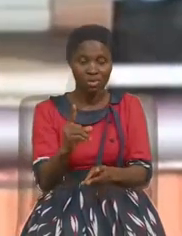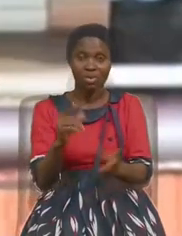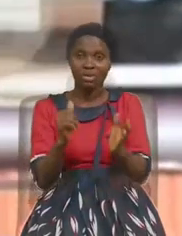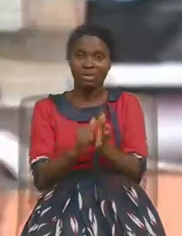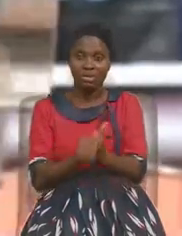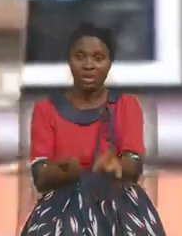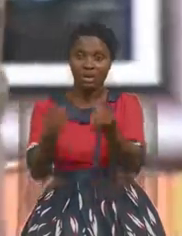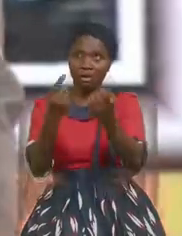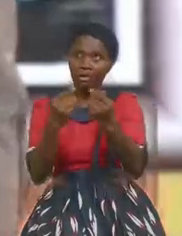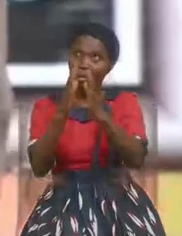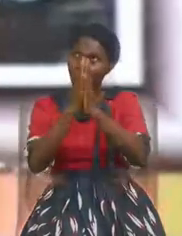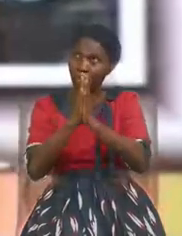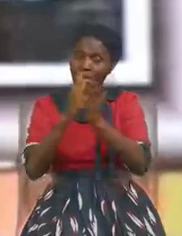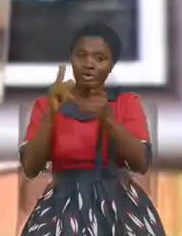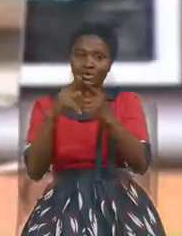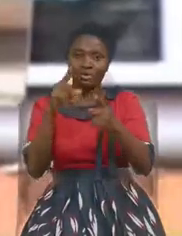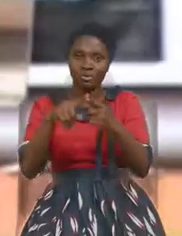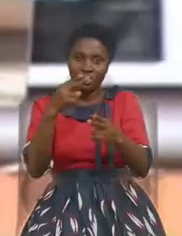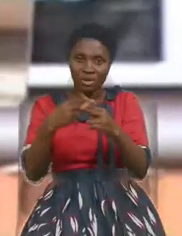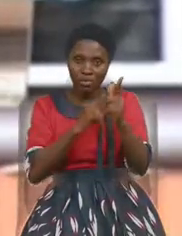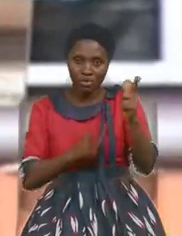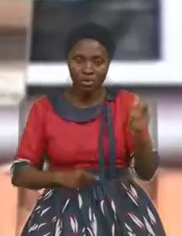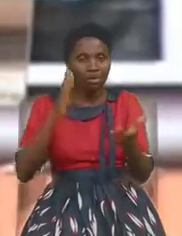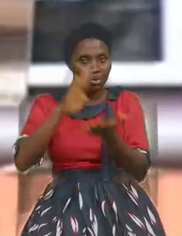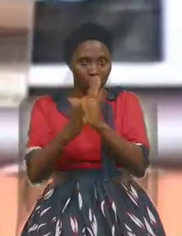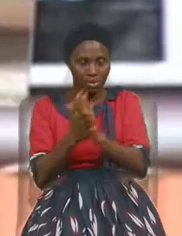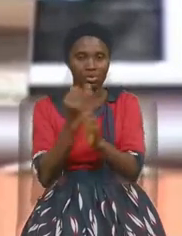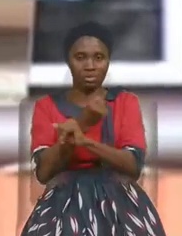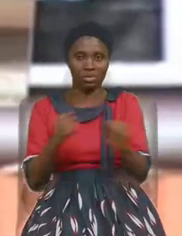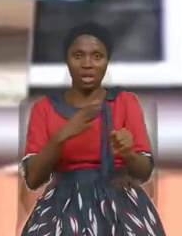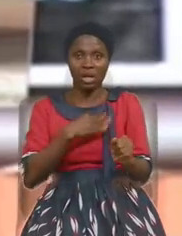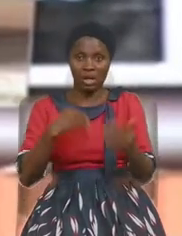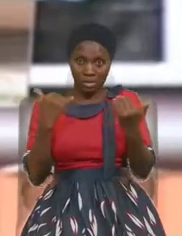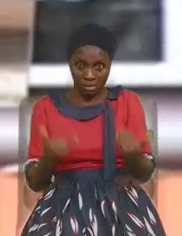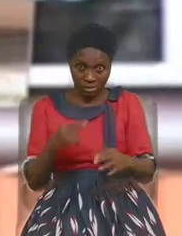du Seigneur sera sauvé. Alors, en ce moment même,